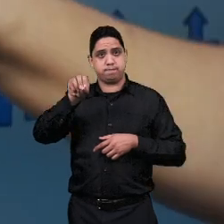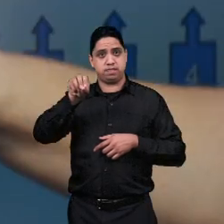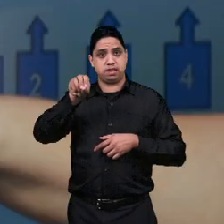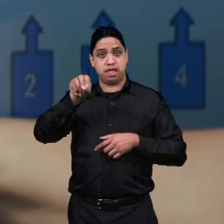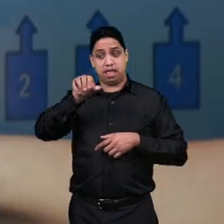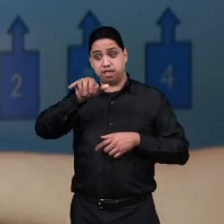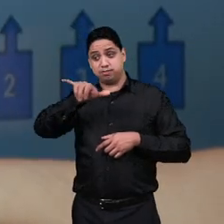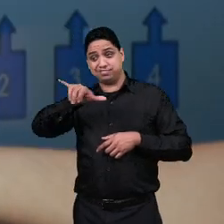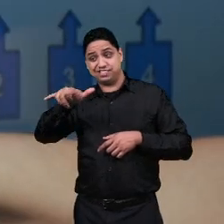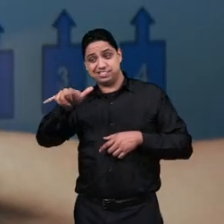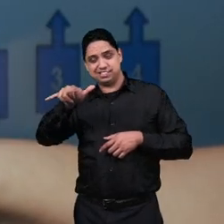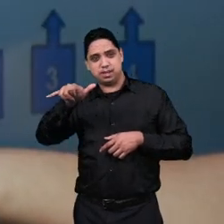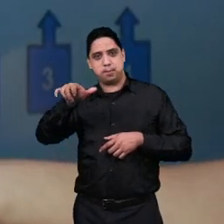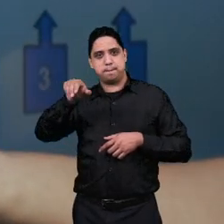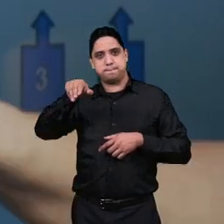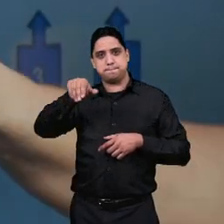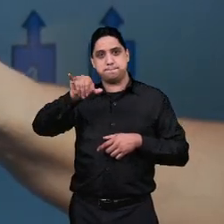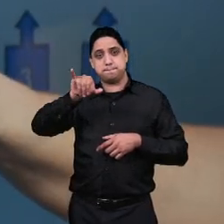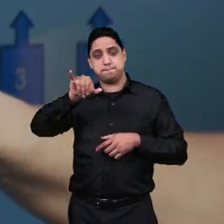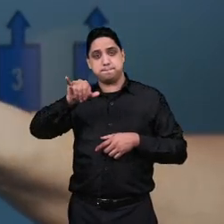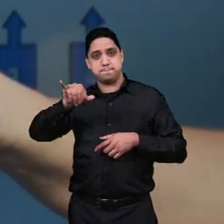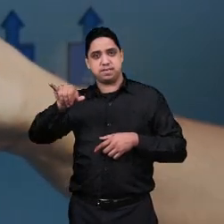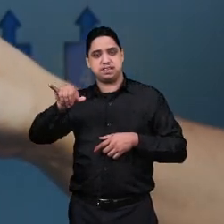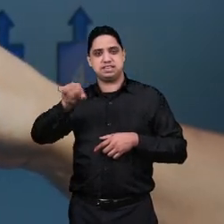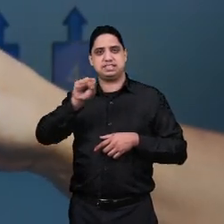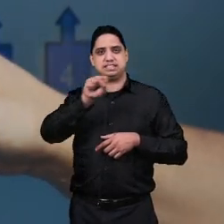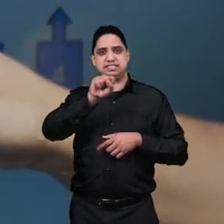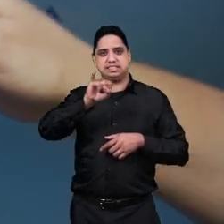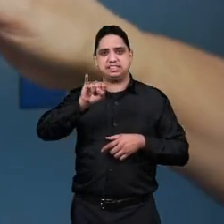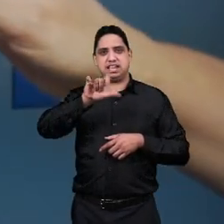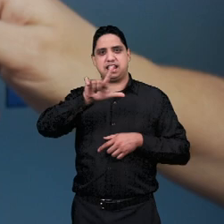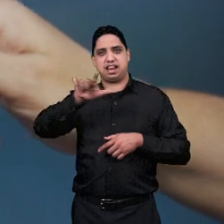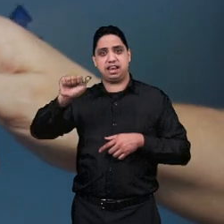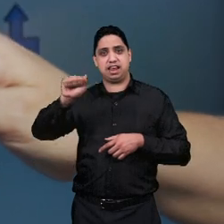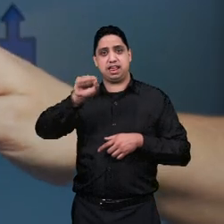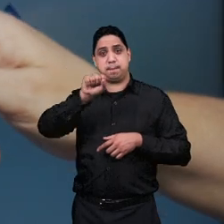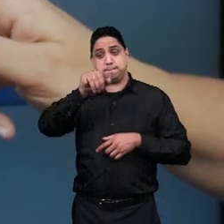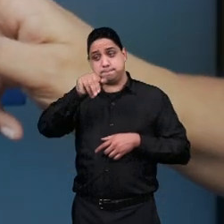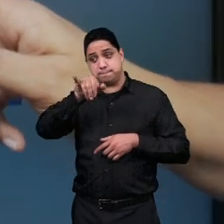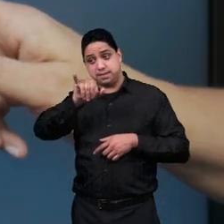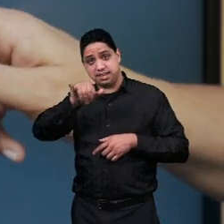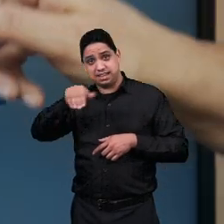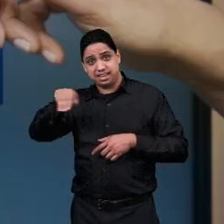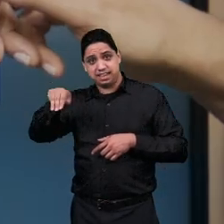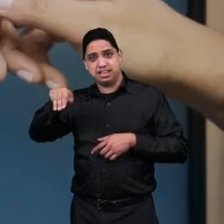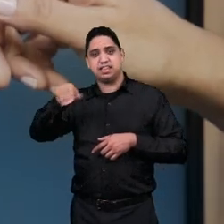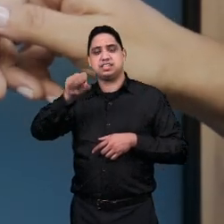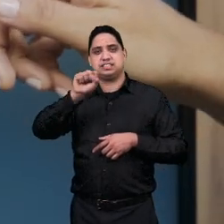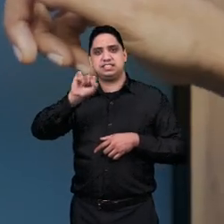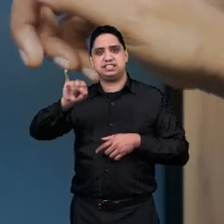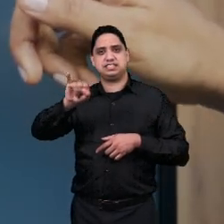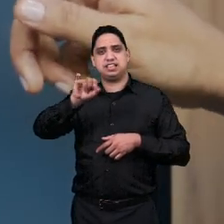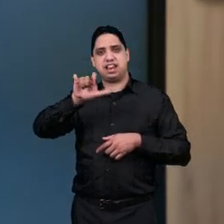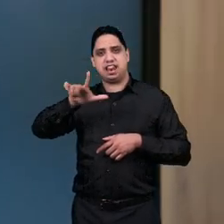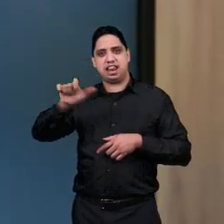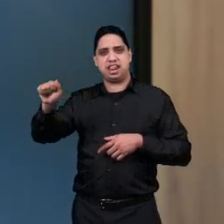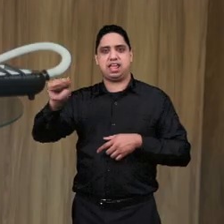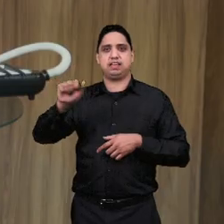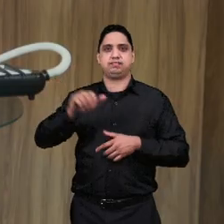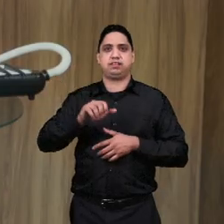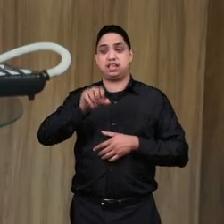Mi, Si, La. Mi, Si, La. Donc étirer.